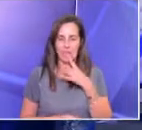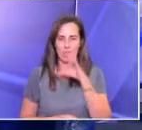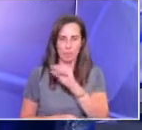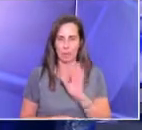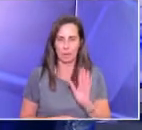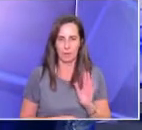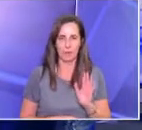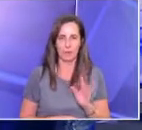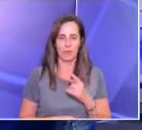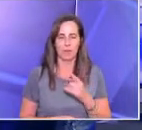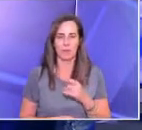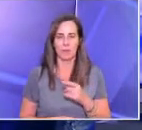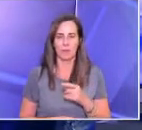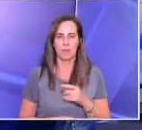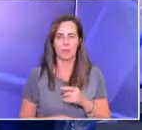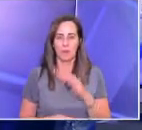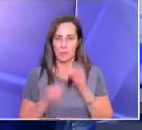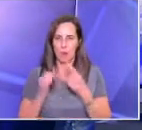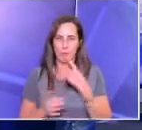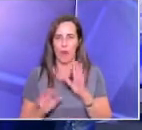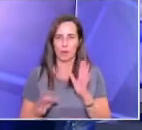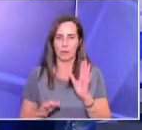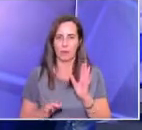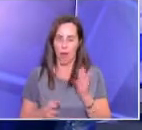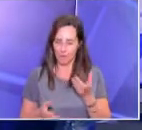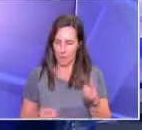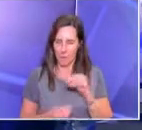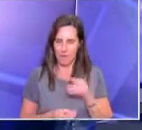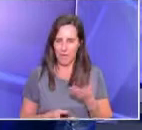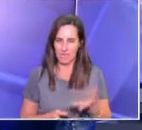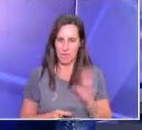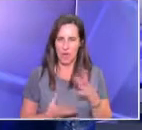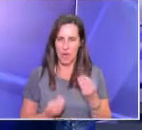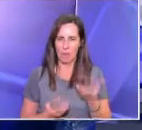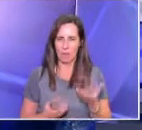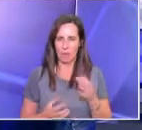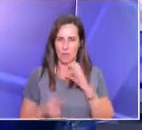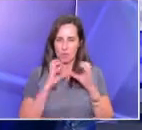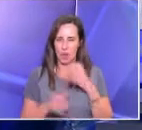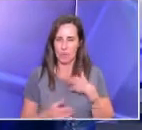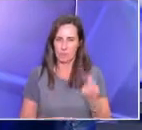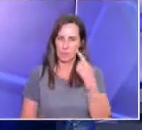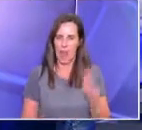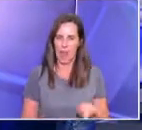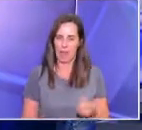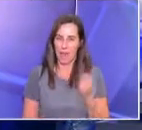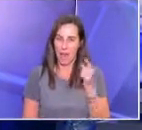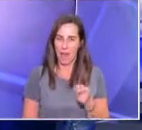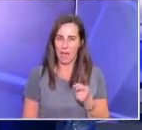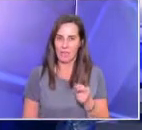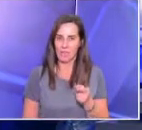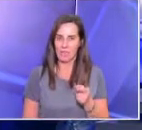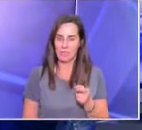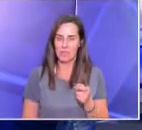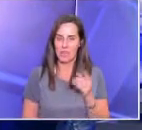הפה? האמירה נאמרה לבית המשפט, ובאמת, כל הכבוד לבית המשפט. אבל מעבר לזה, יש כל כך הרבה כלי תקשורת בארץ, אני מתפלא. על זה הולכות להיות